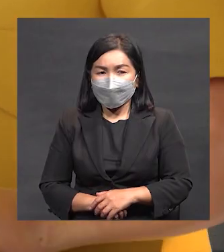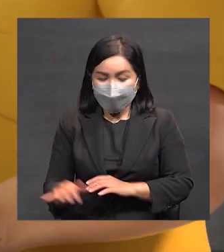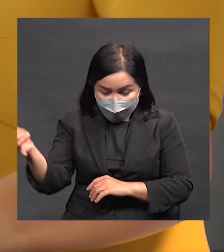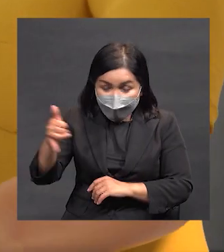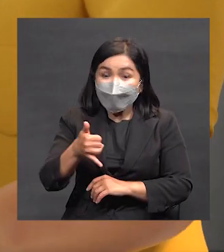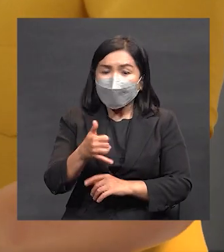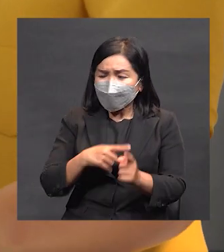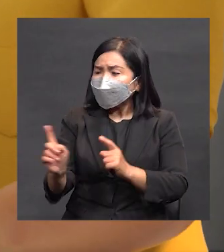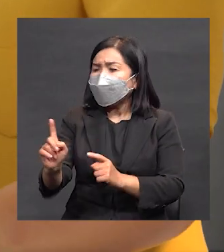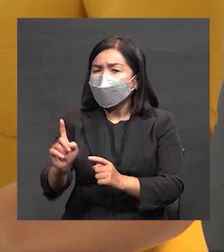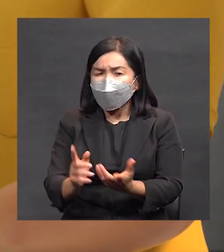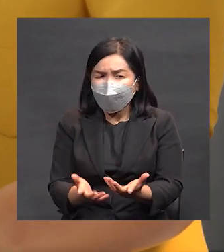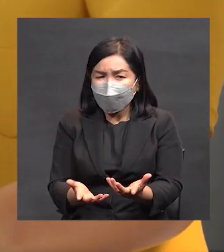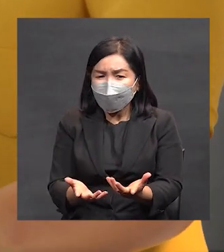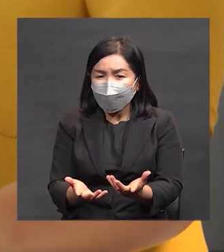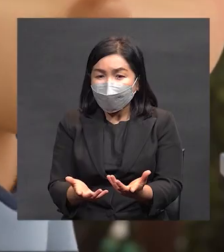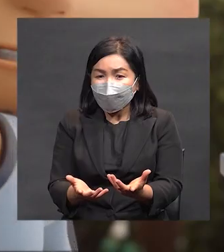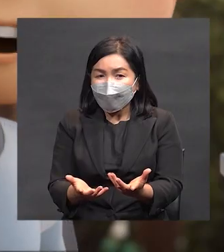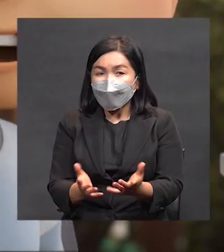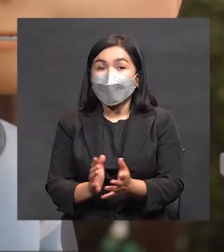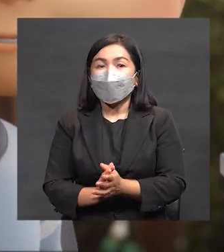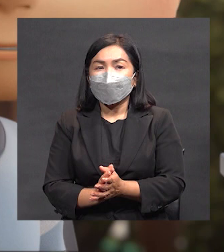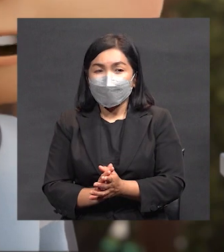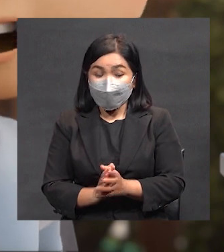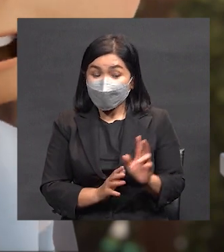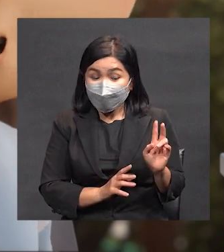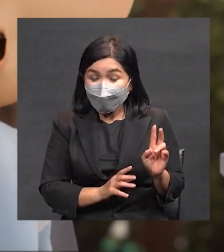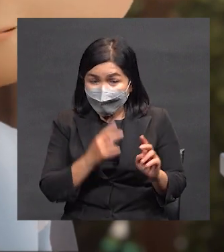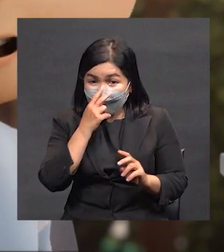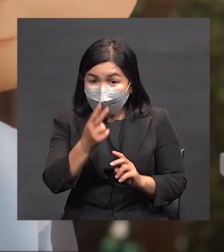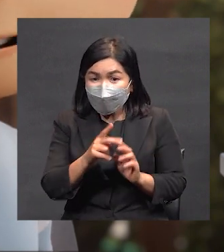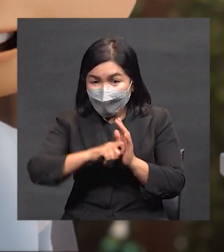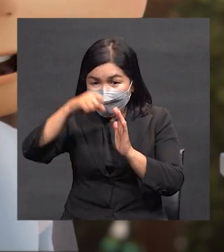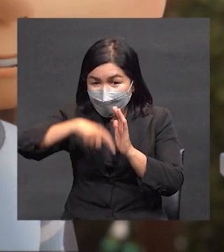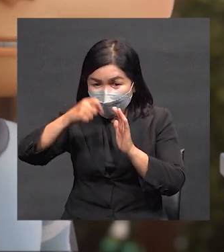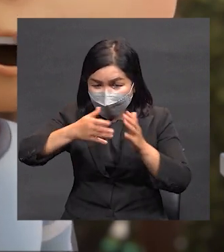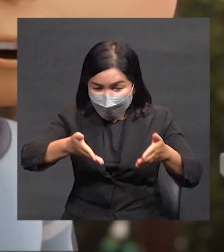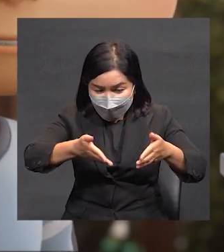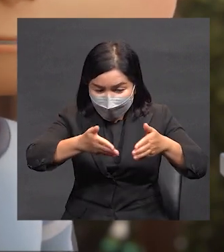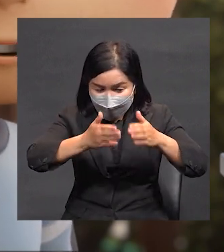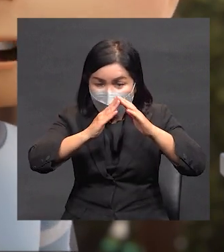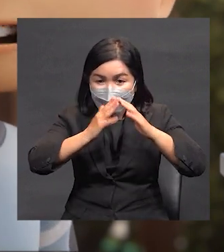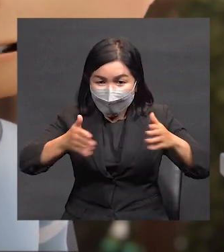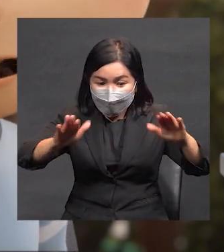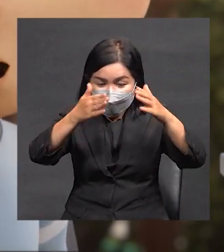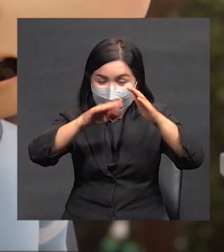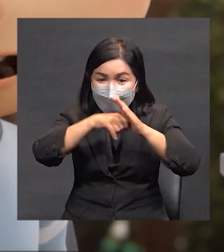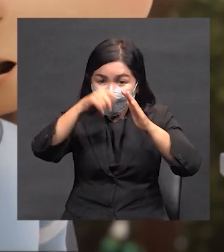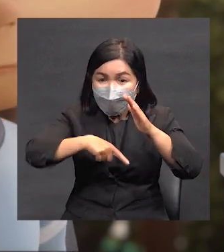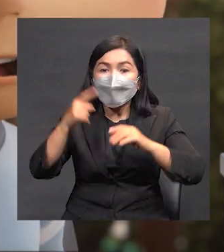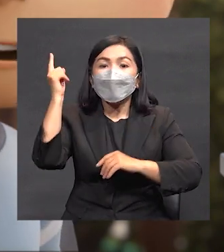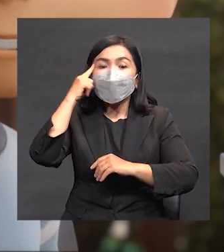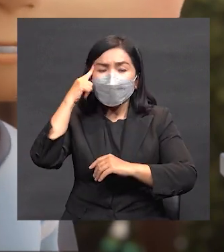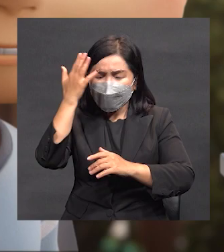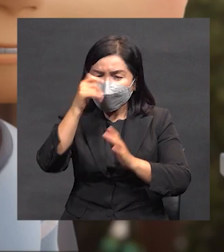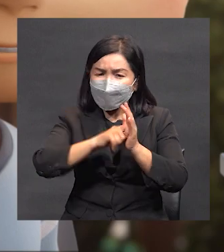อ้าวไปไหนกันมาล่ะเนี่ย นี่ตะวันเราเห็นเขาซ่อมแซมพระปรางเมื่อหลายปีก่อนวันนี้เพิ่งรู้ว่าเข